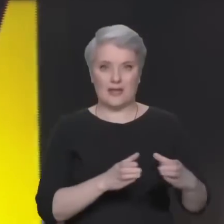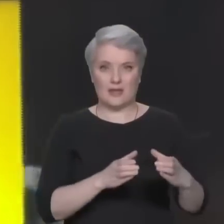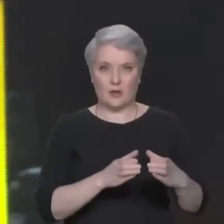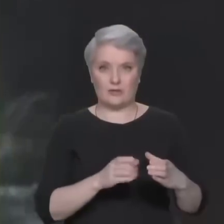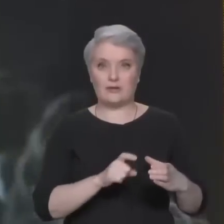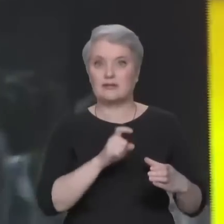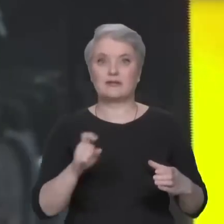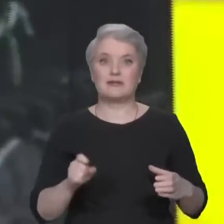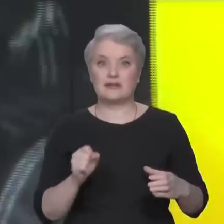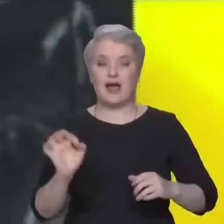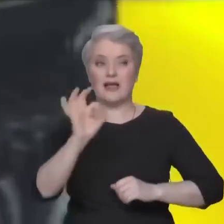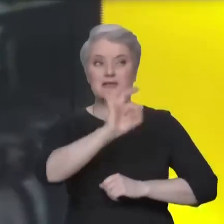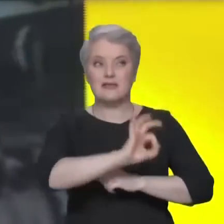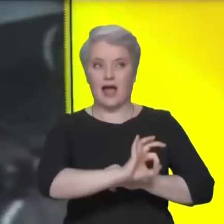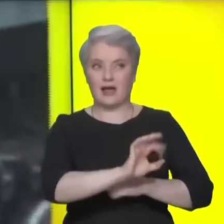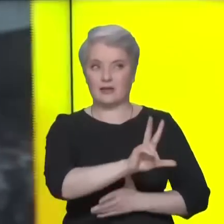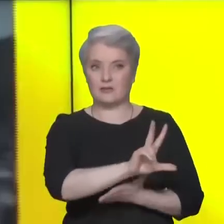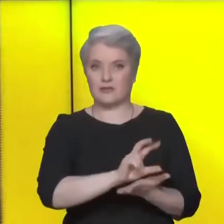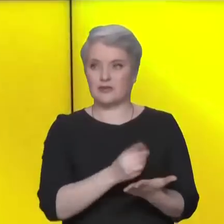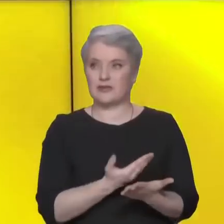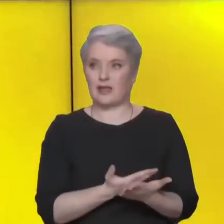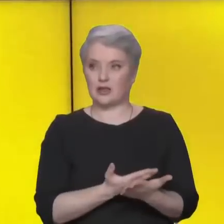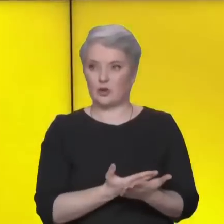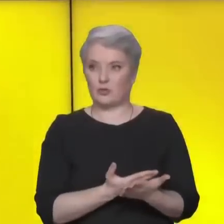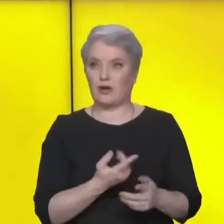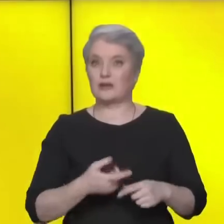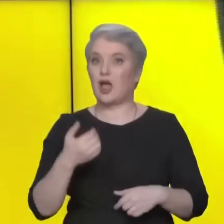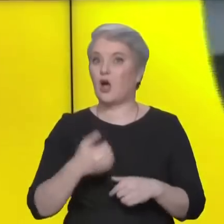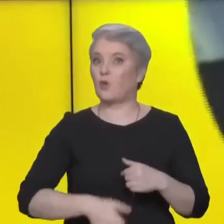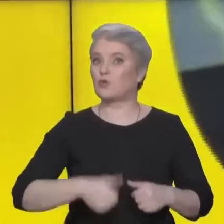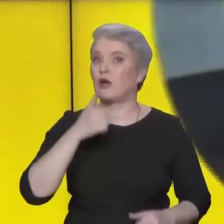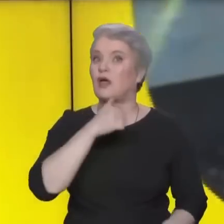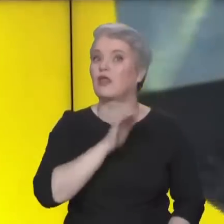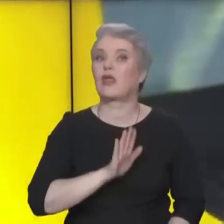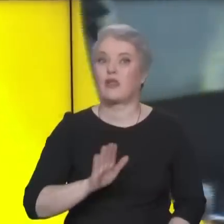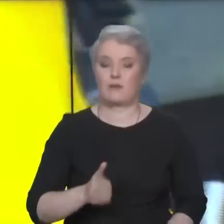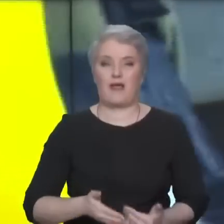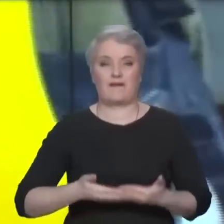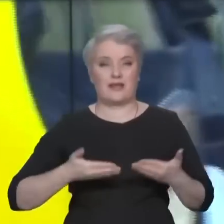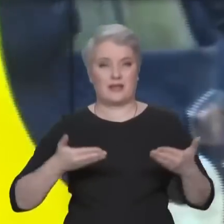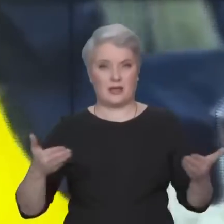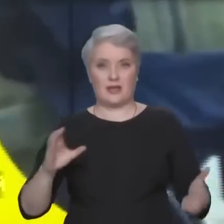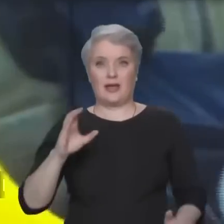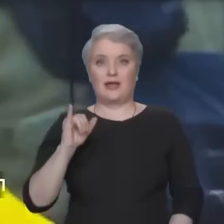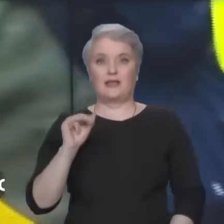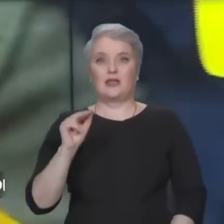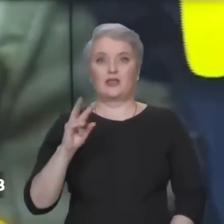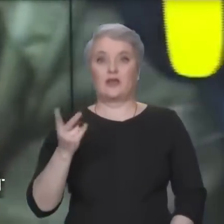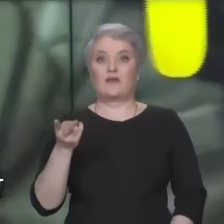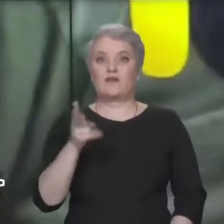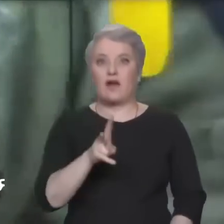зразком. Приводжу приклад, це вже не є таємницею, це відкриті джерела, знову ж таки січень, два пакети від